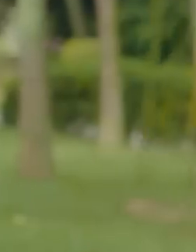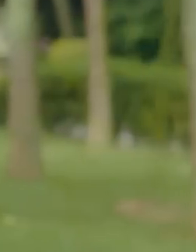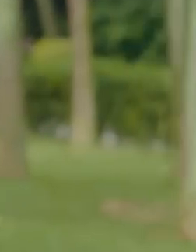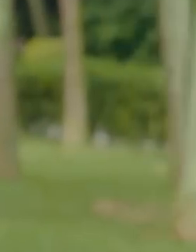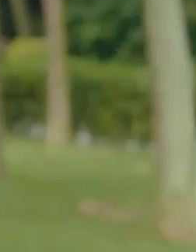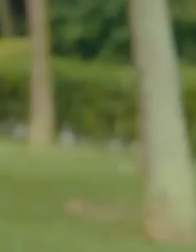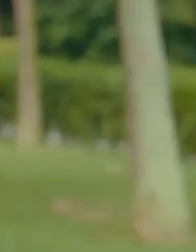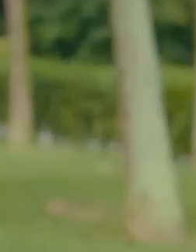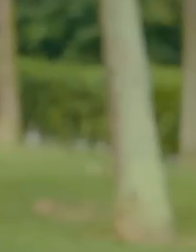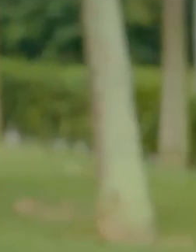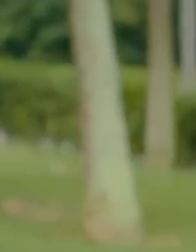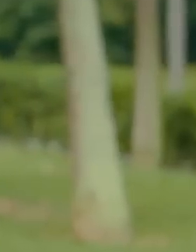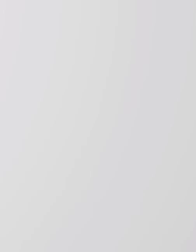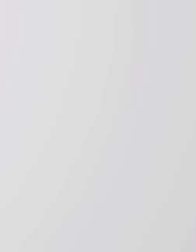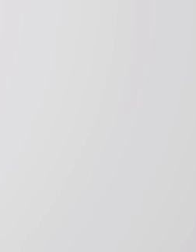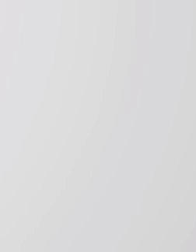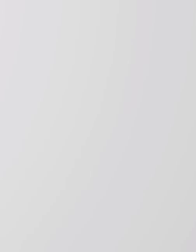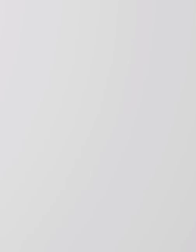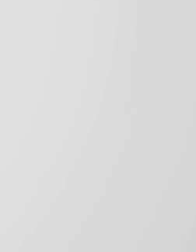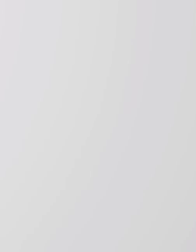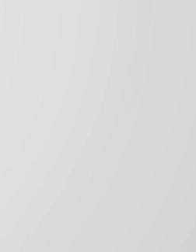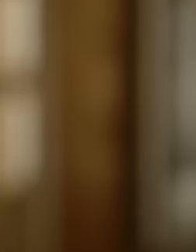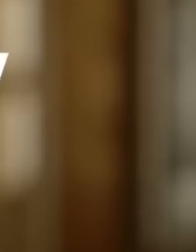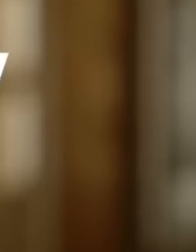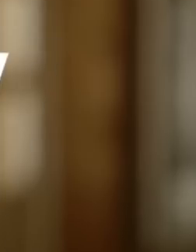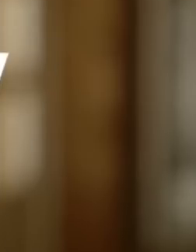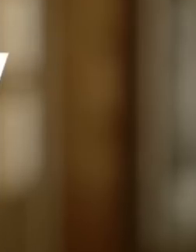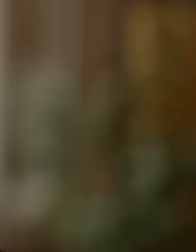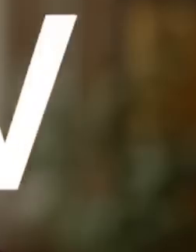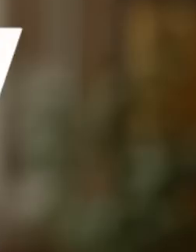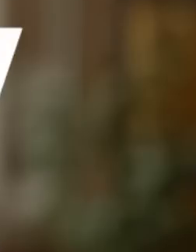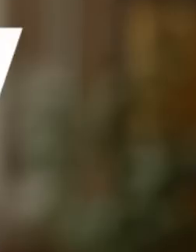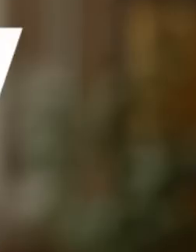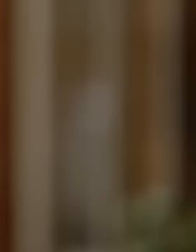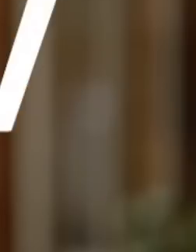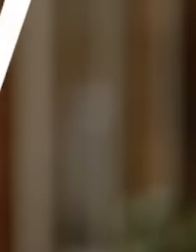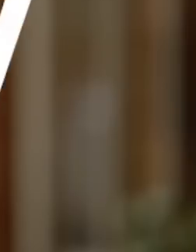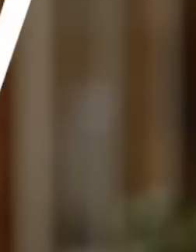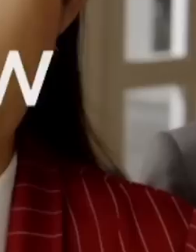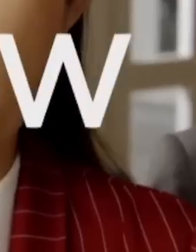Wilayah persekutuan untuk semua. Wow.